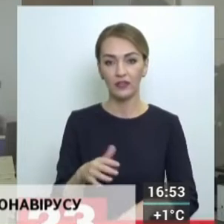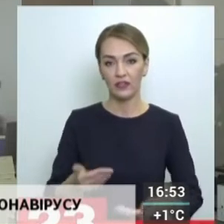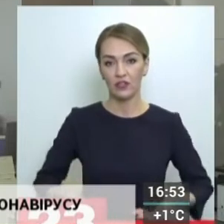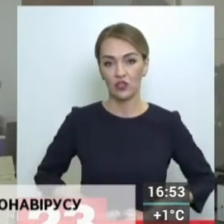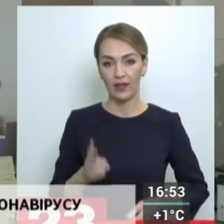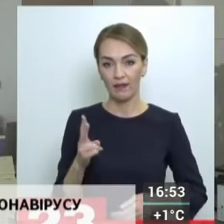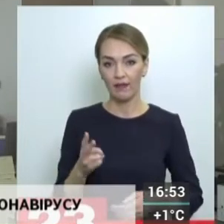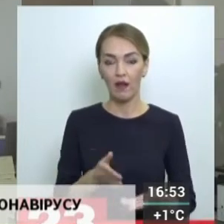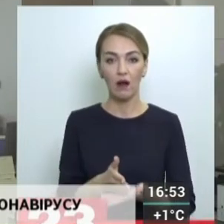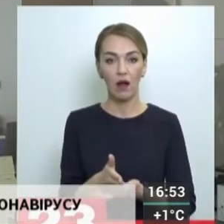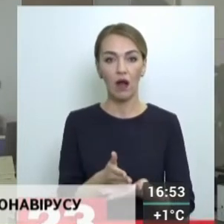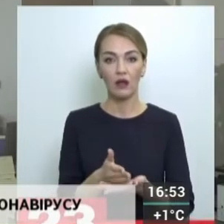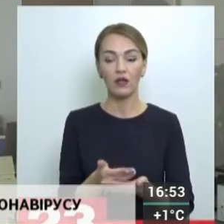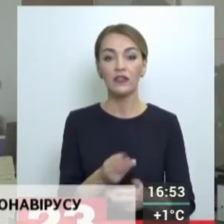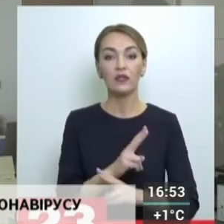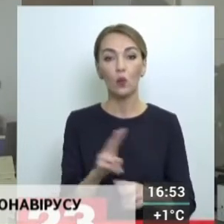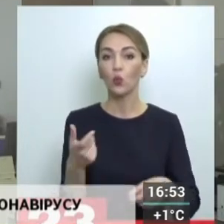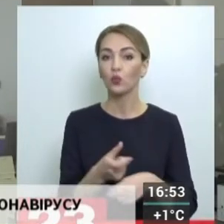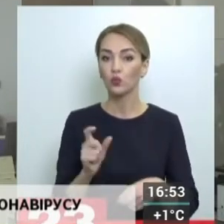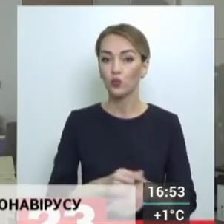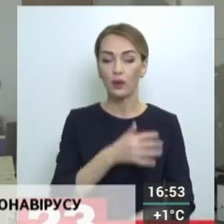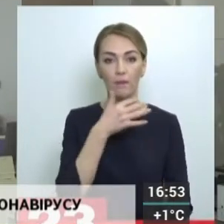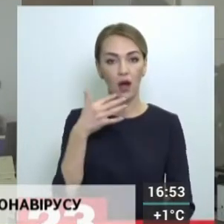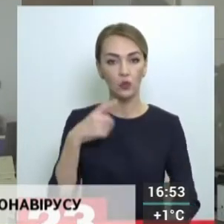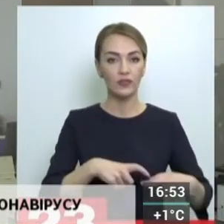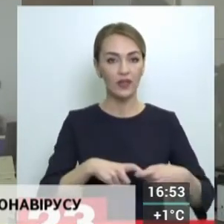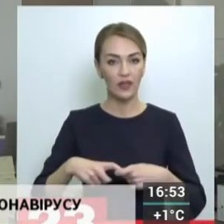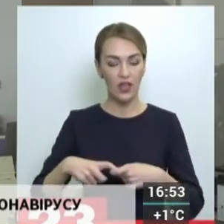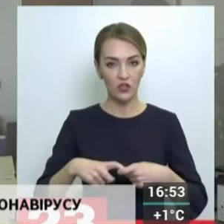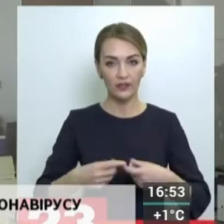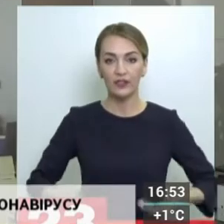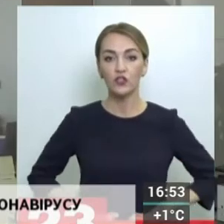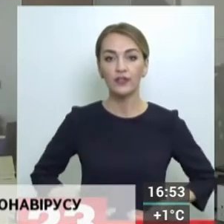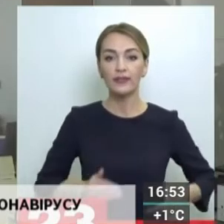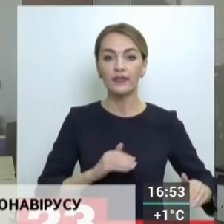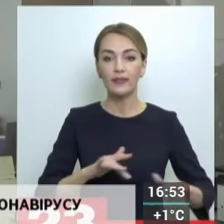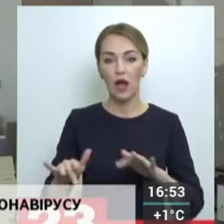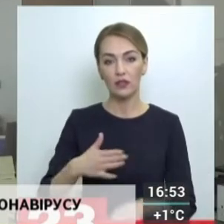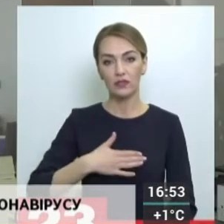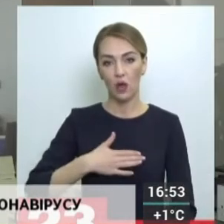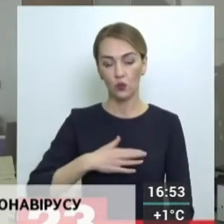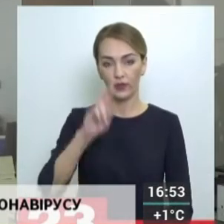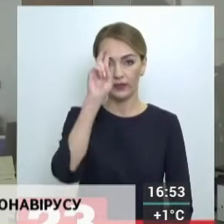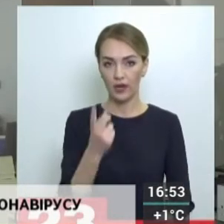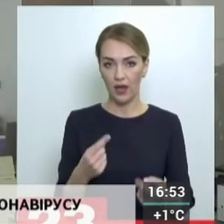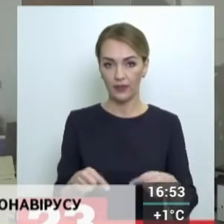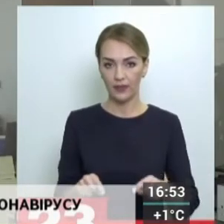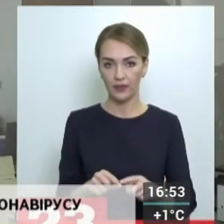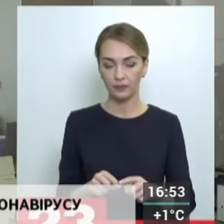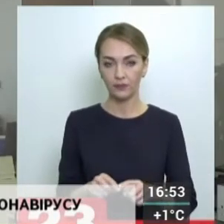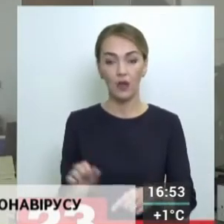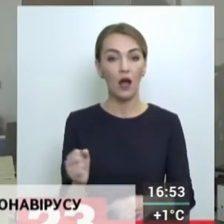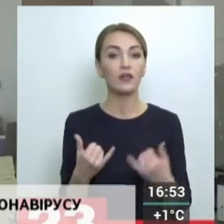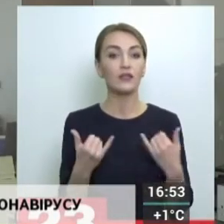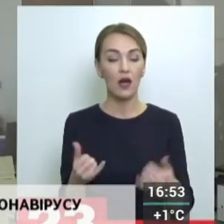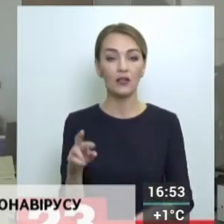якої дуже багато залежить життєдіяльність нашої країни. А